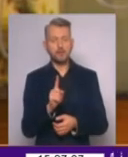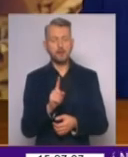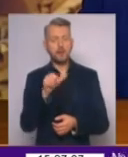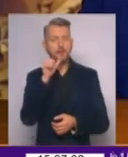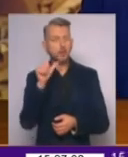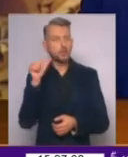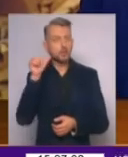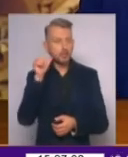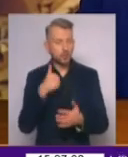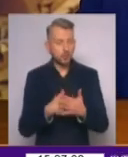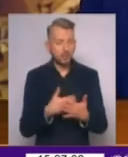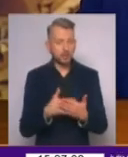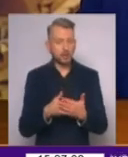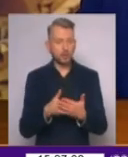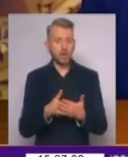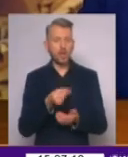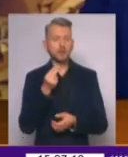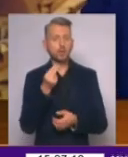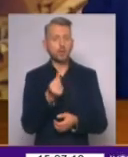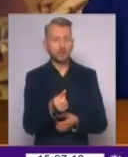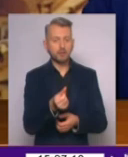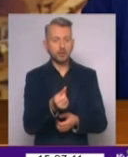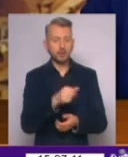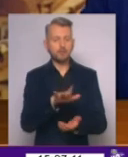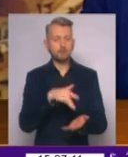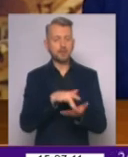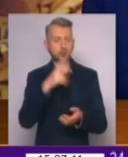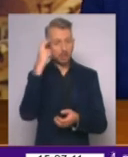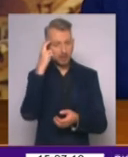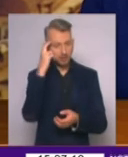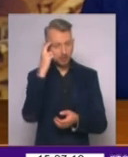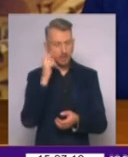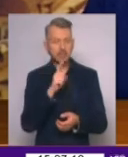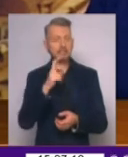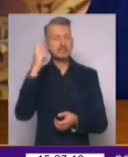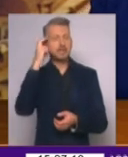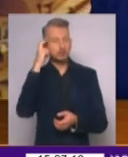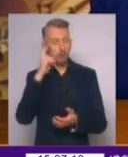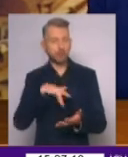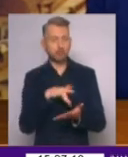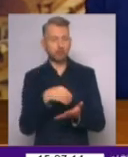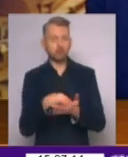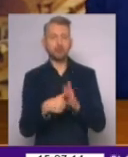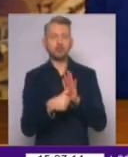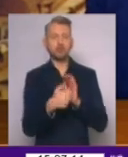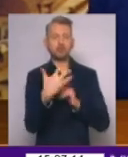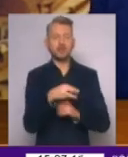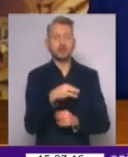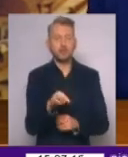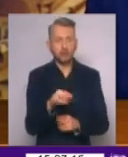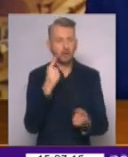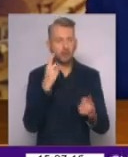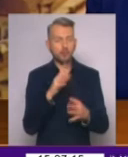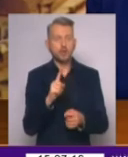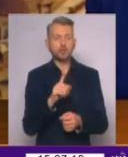минулий рік, до прикладу, закупівлі в місто Київ, це з київського комунального бюджету, це 650 мільйонів. Ові, щоб у нас